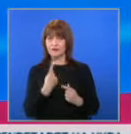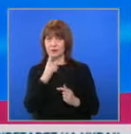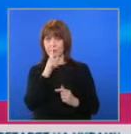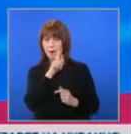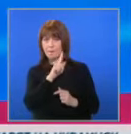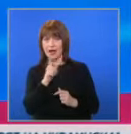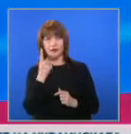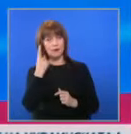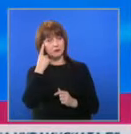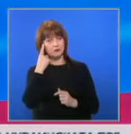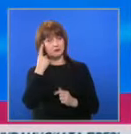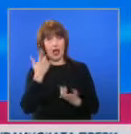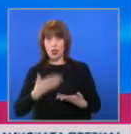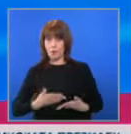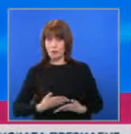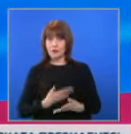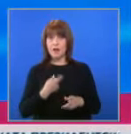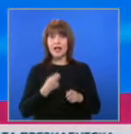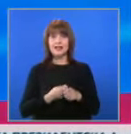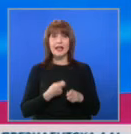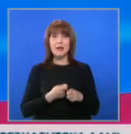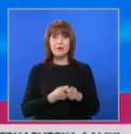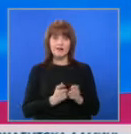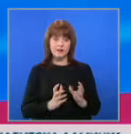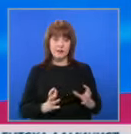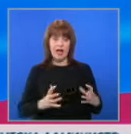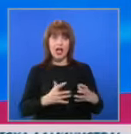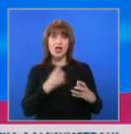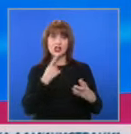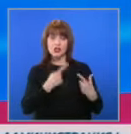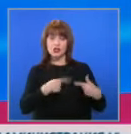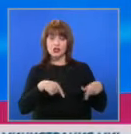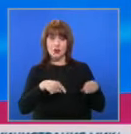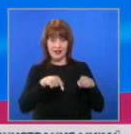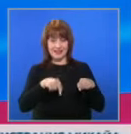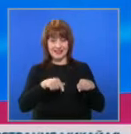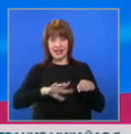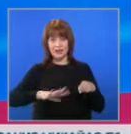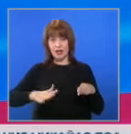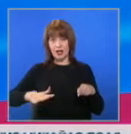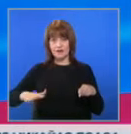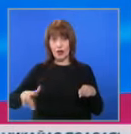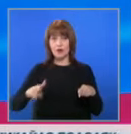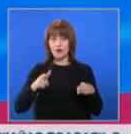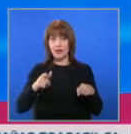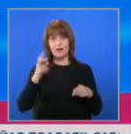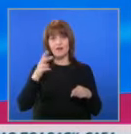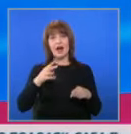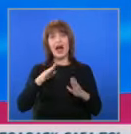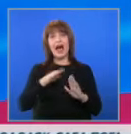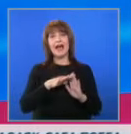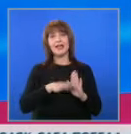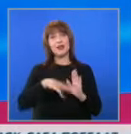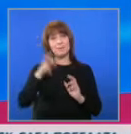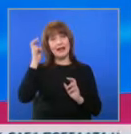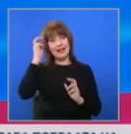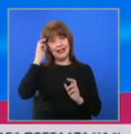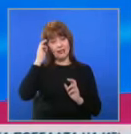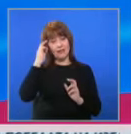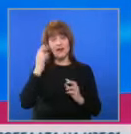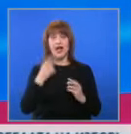когато сметнем за подходящо да създадем определена санитарна зона в сегашните територии, подчинени на режима в Киев. Да създадем зона